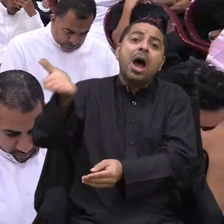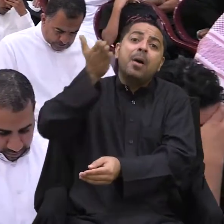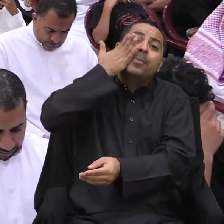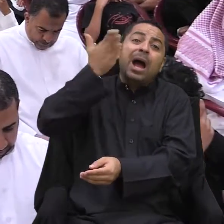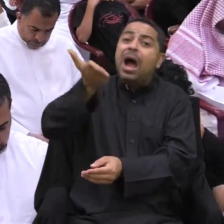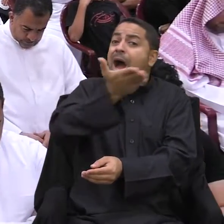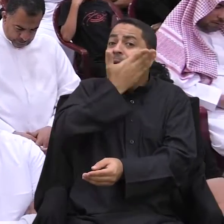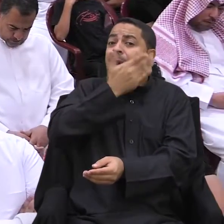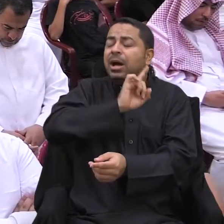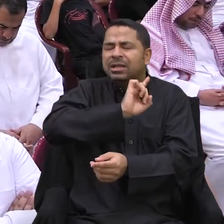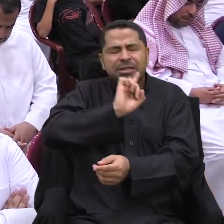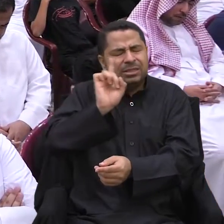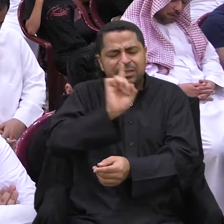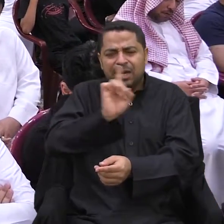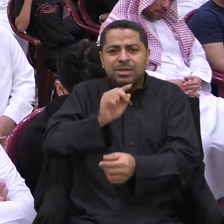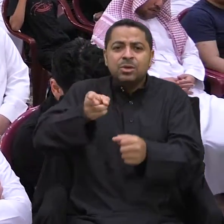وإعلان